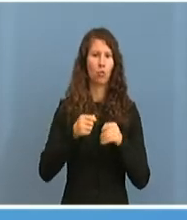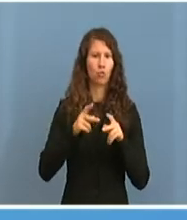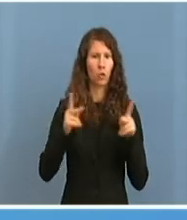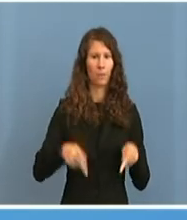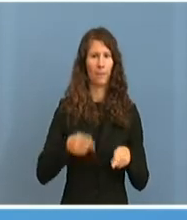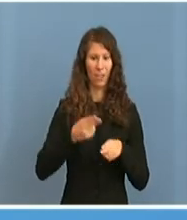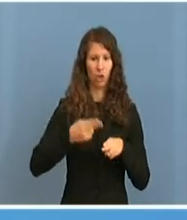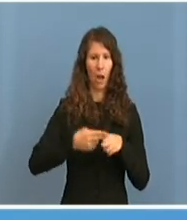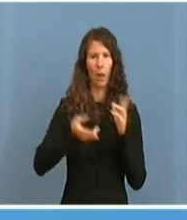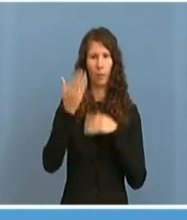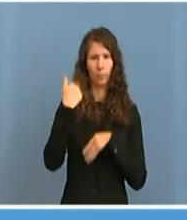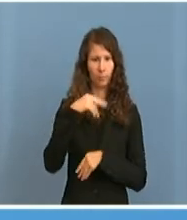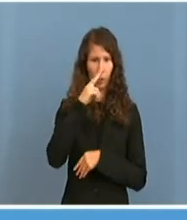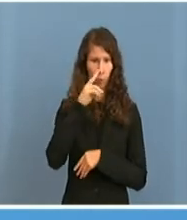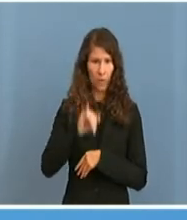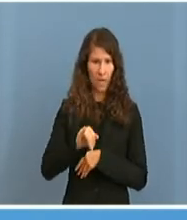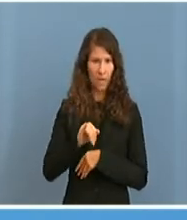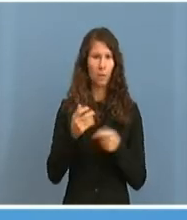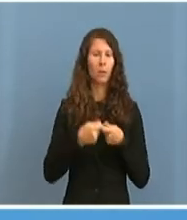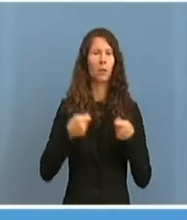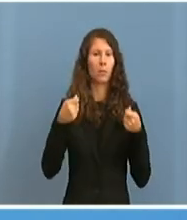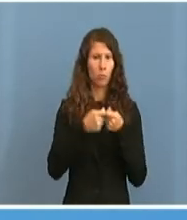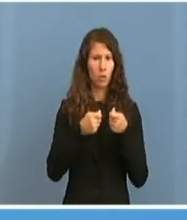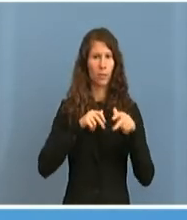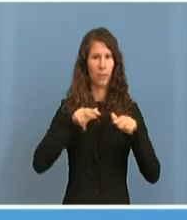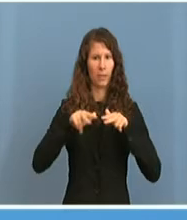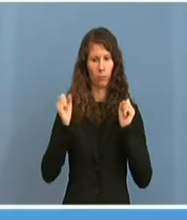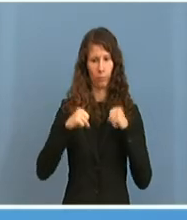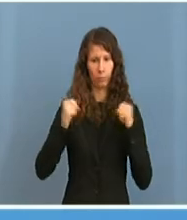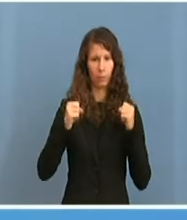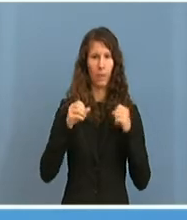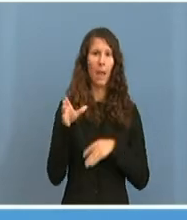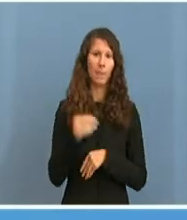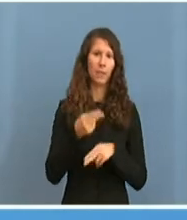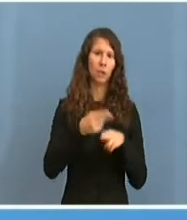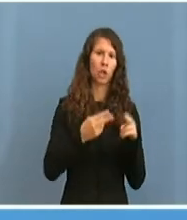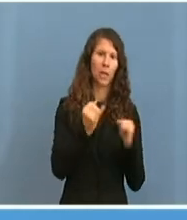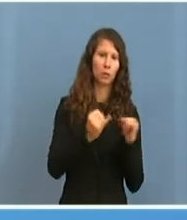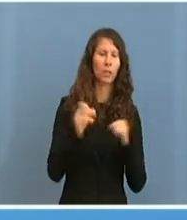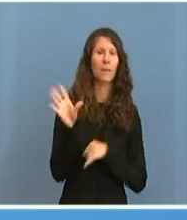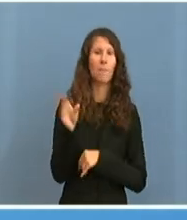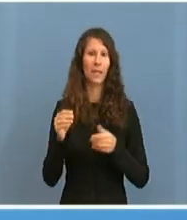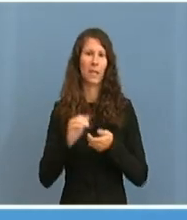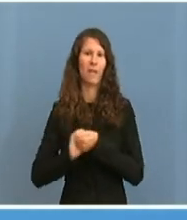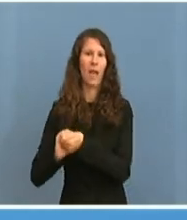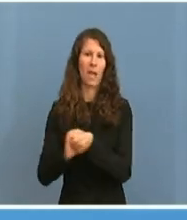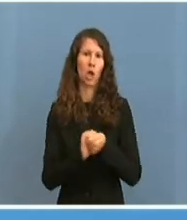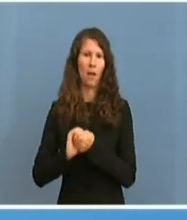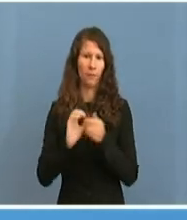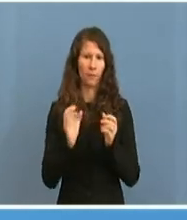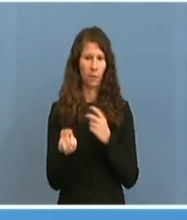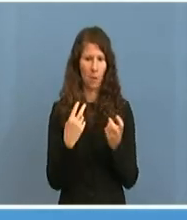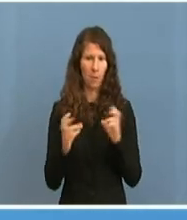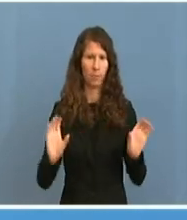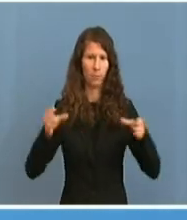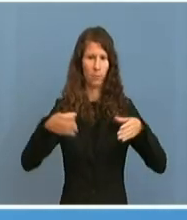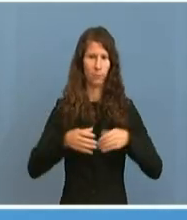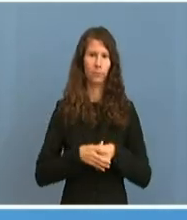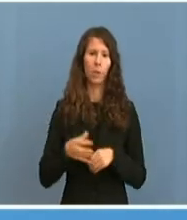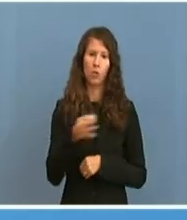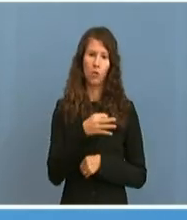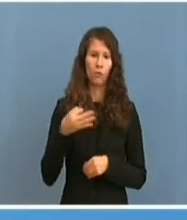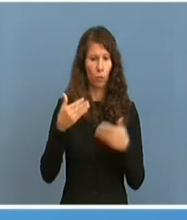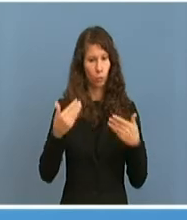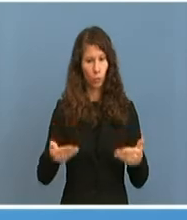verabschiedet, zusammen mit der Industrie, mit der Stahlindustrie und auch den Gewerkschaften, die daran beteiligt waren. Für uns ist das ein politisches